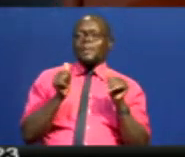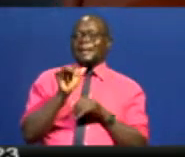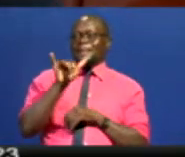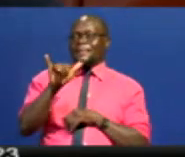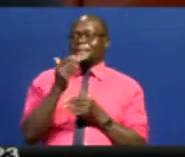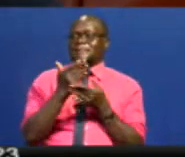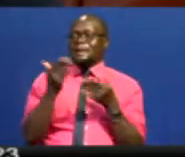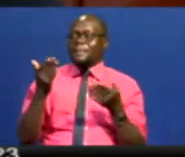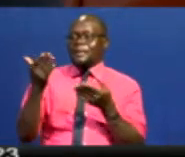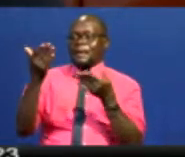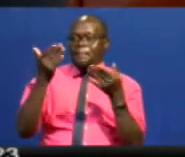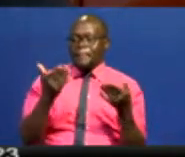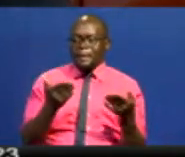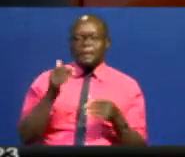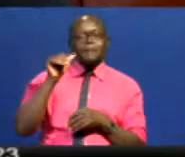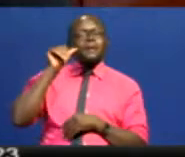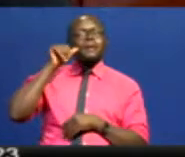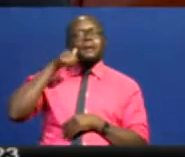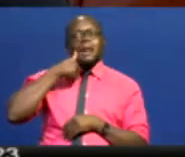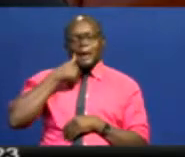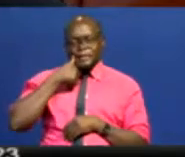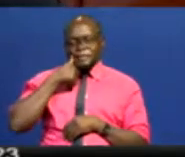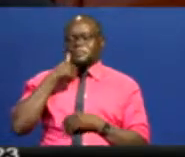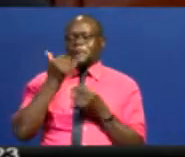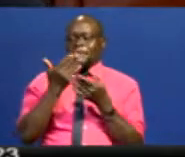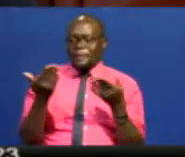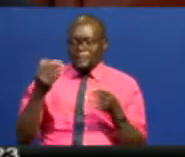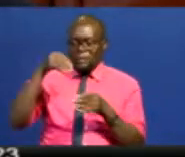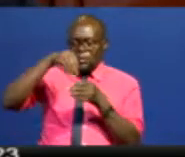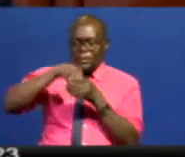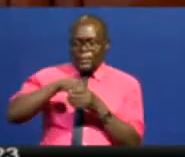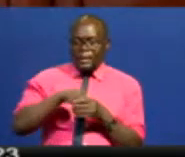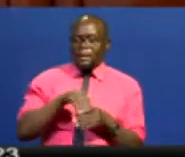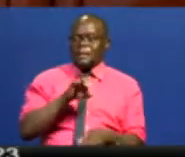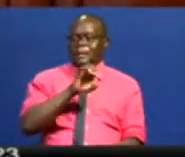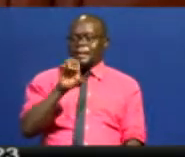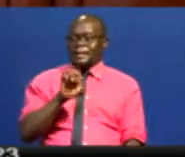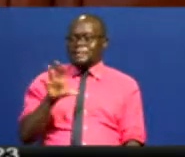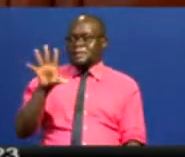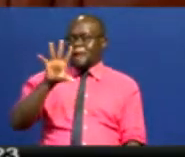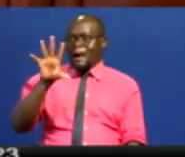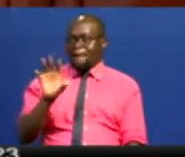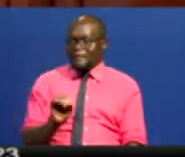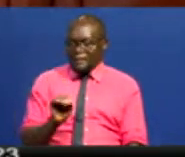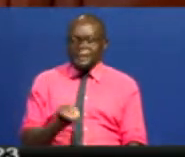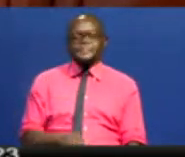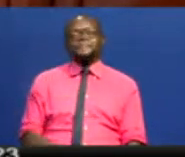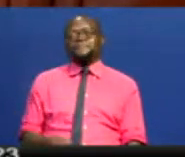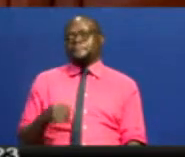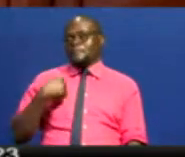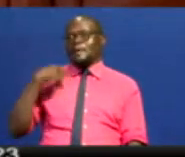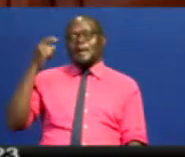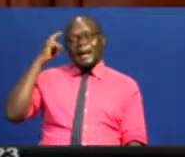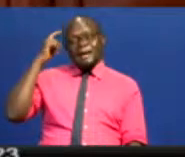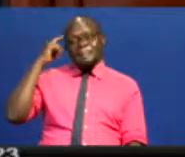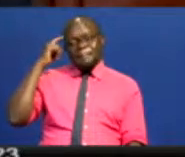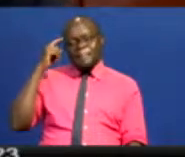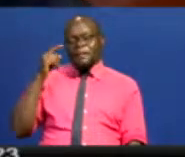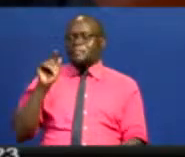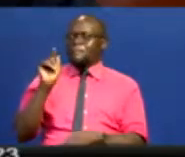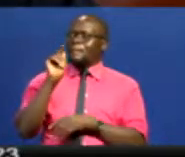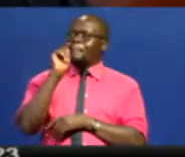ambalo limeleta mwamko mzuri sana katika Afrika, Mheshimiwa Spika. Na Mheshimiwa Spika, nimekumbuka Mama Samia